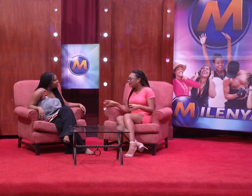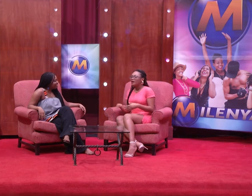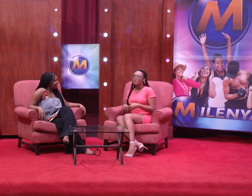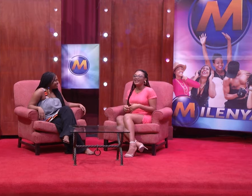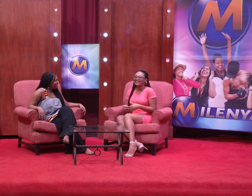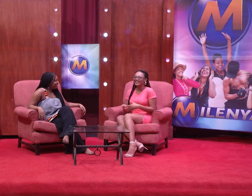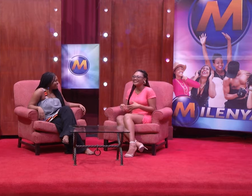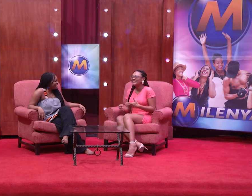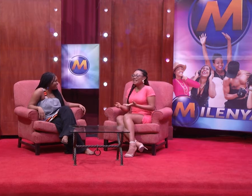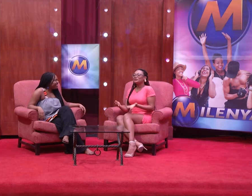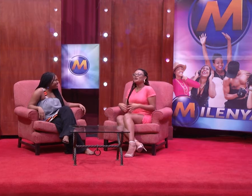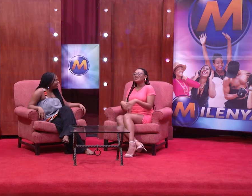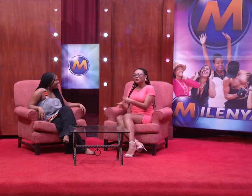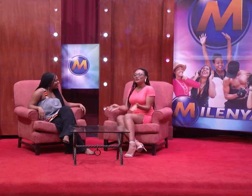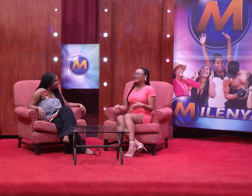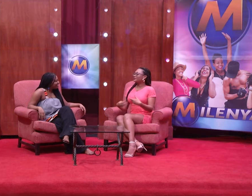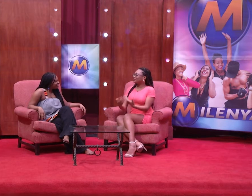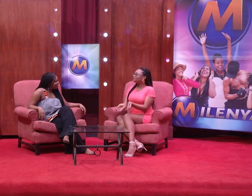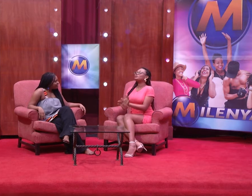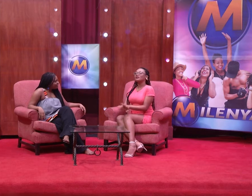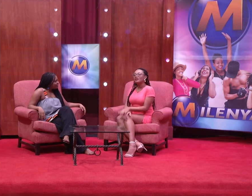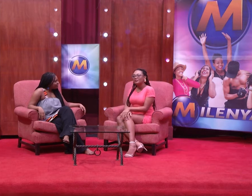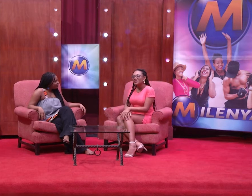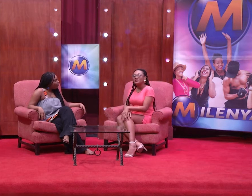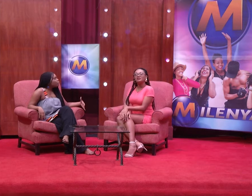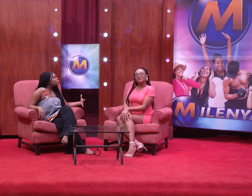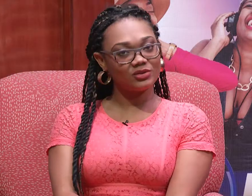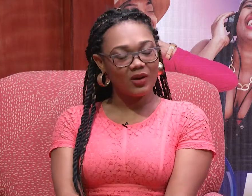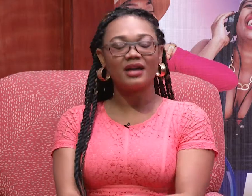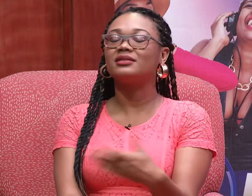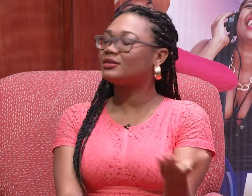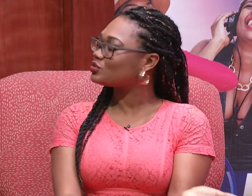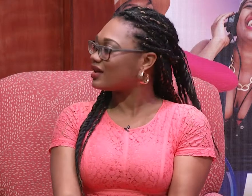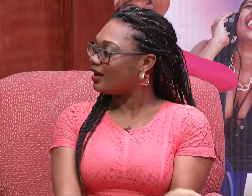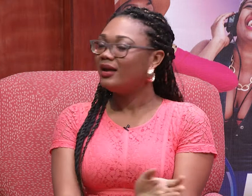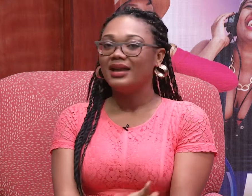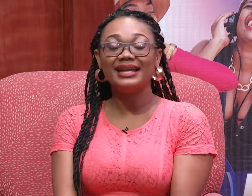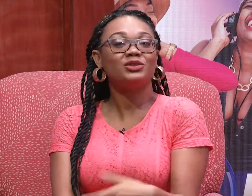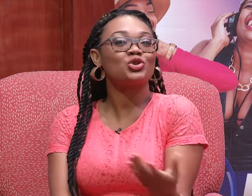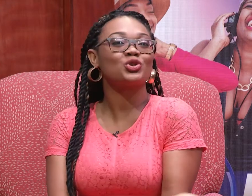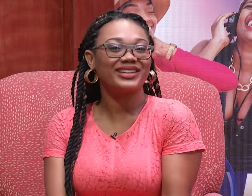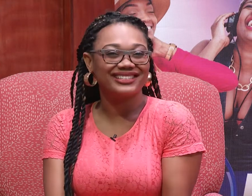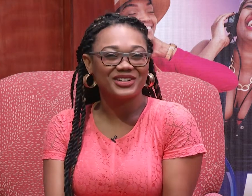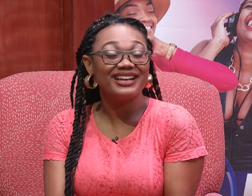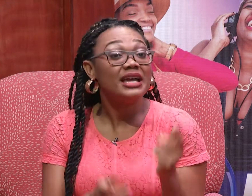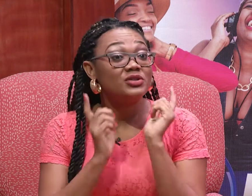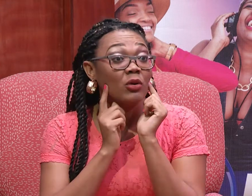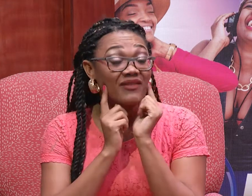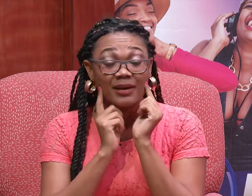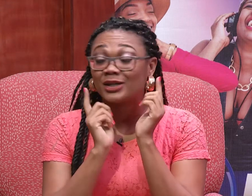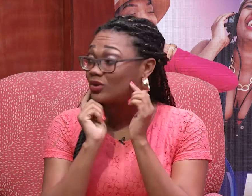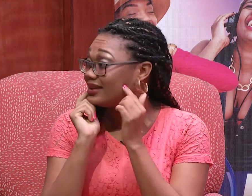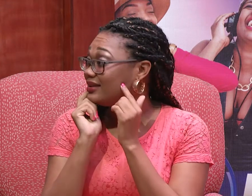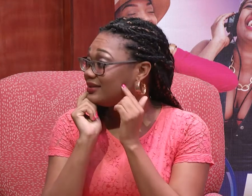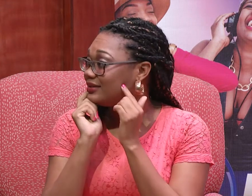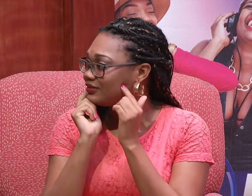appris. Mais, donc, là, on devait être bien mise, droite, tout ça. Et toujours souriante, quoi. On avait